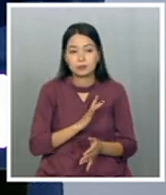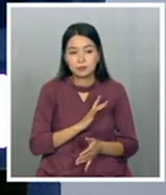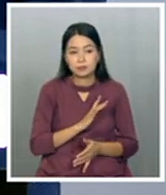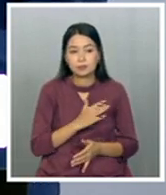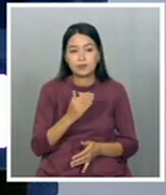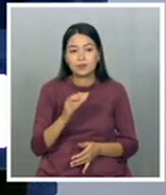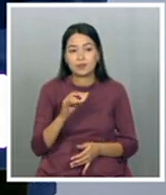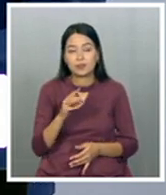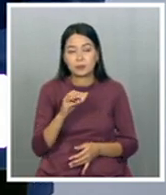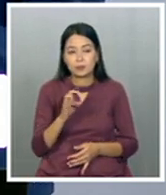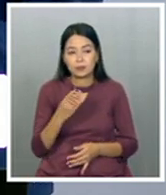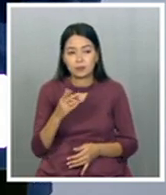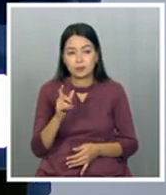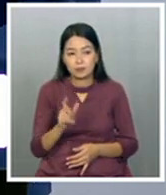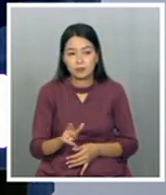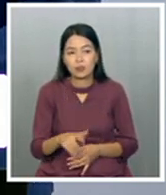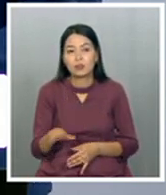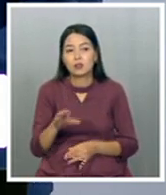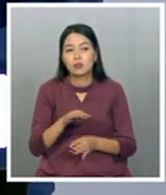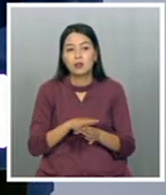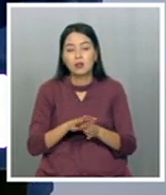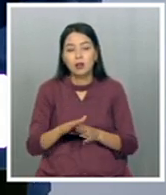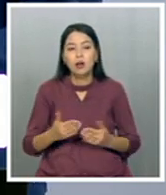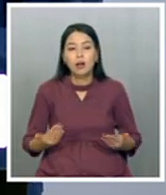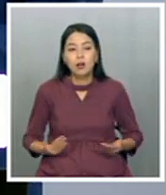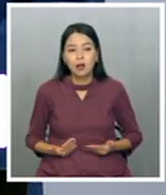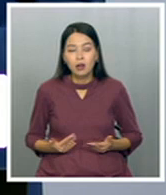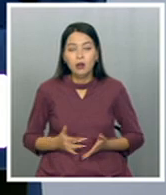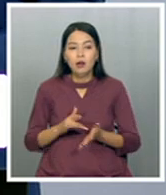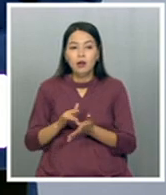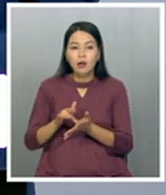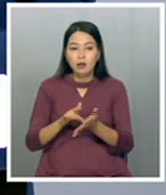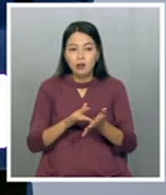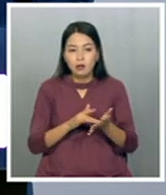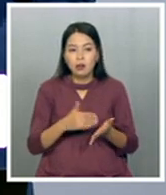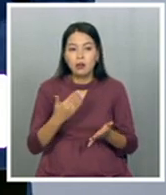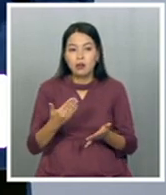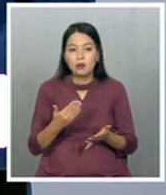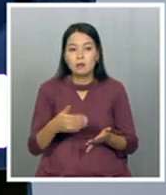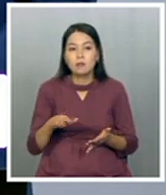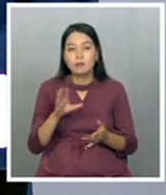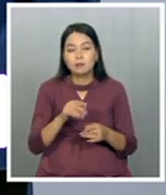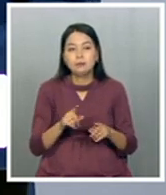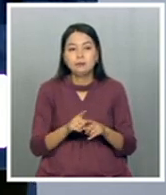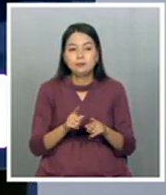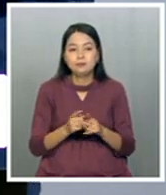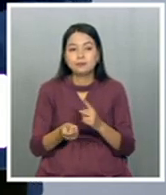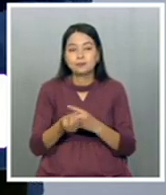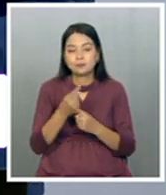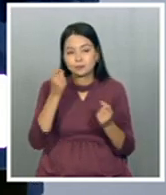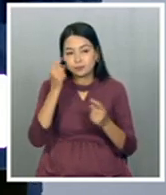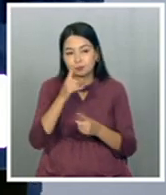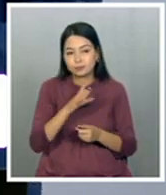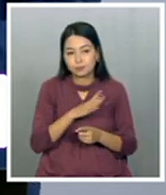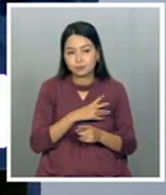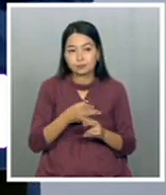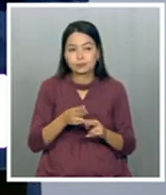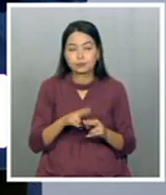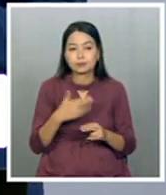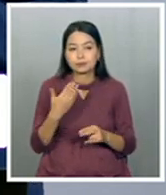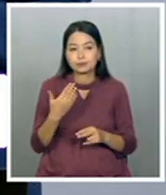Фернан Магелан бүкіл дүние жүзін аралап шыққан саяхатында шығысқа қарай бағыт алған болатын. Біз білеміз және шығысқа